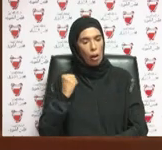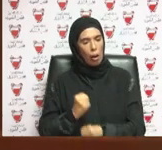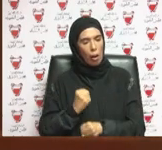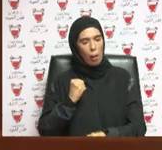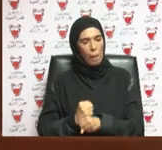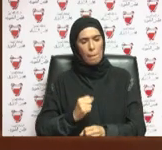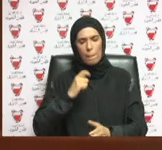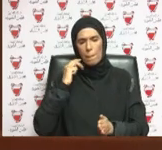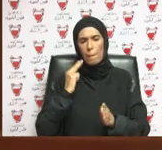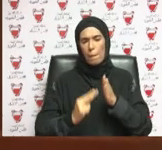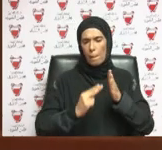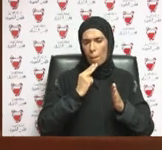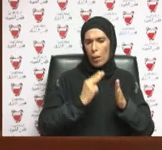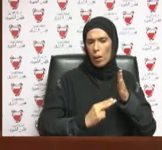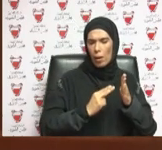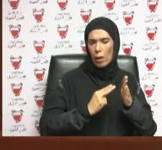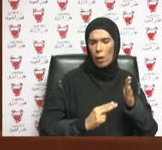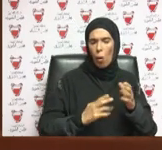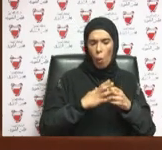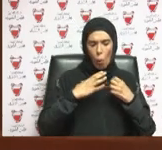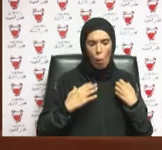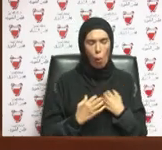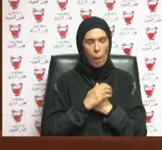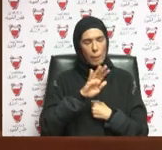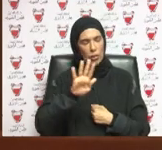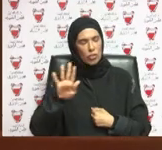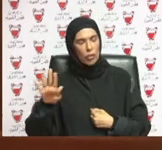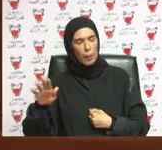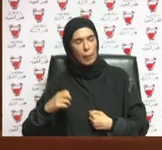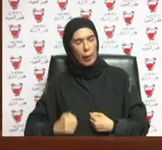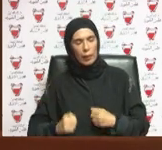وقراراته، قائدا ملأ قلبه بحب أبناء الشعب فأحبوه